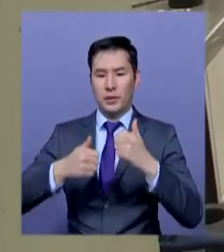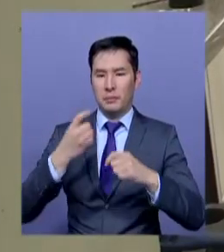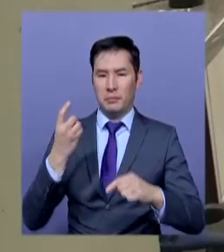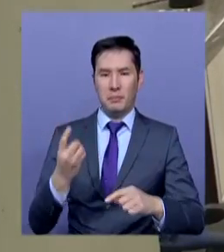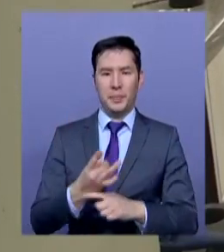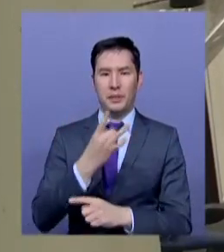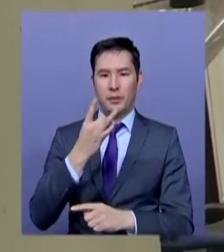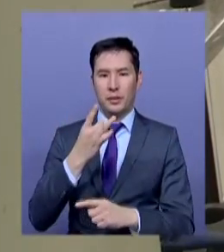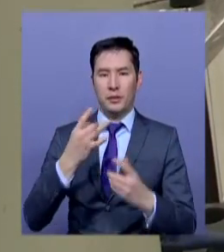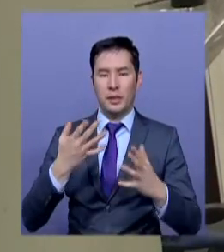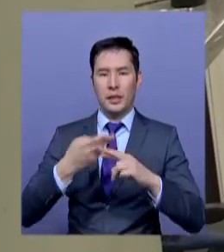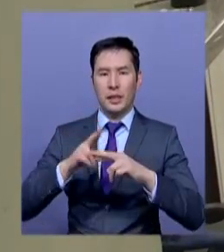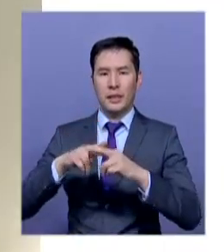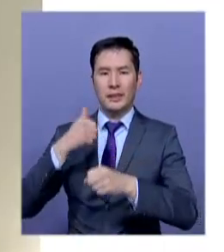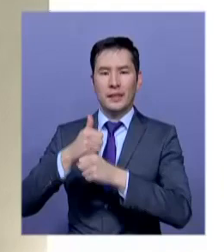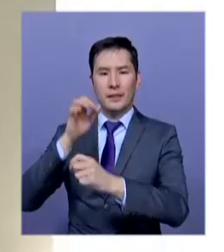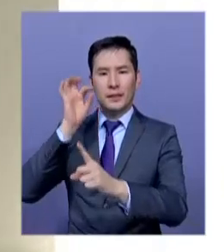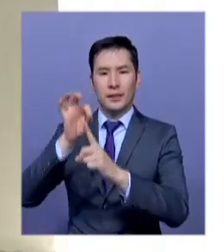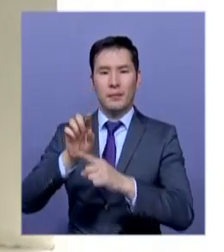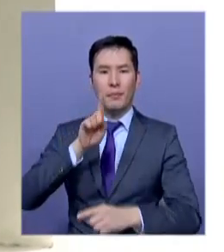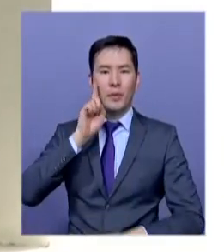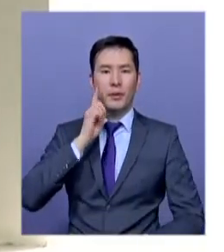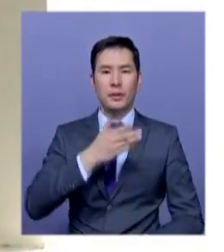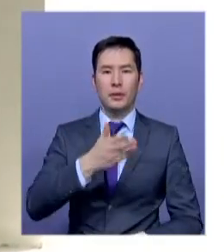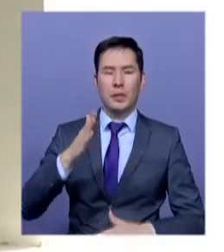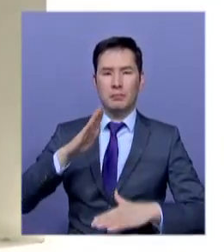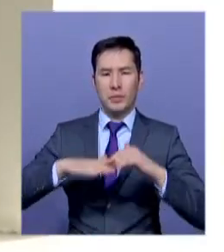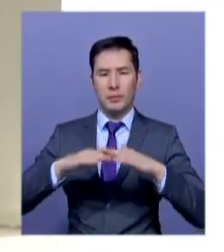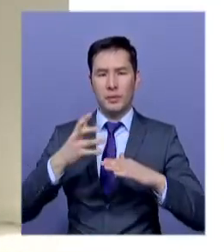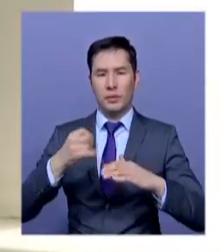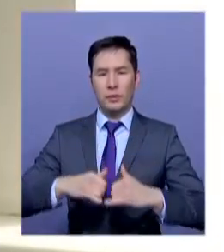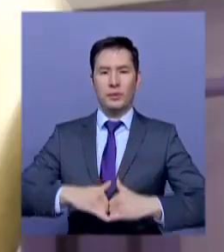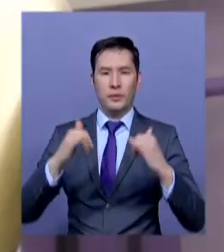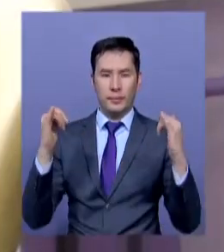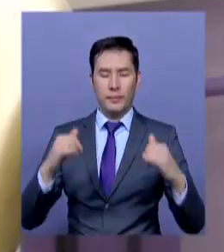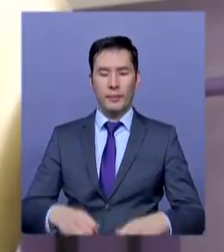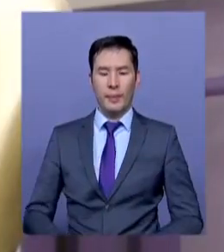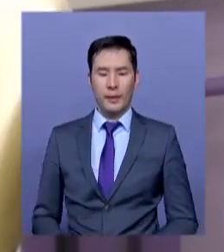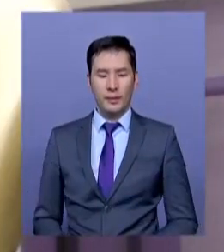өткізіліп отыр. Басты мақсат – жастар арасындағы кәсіби біліктілікті арттыру.